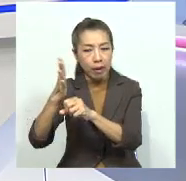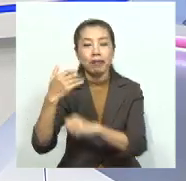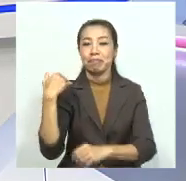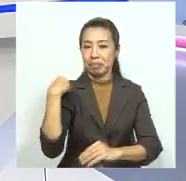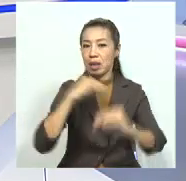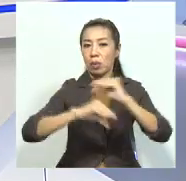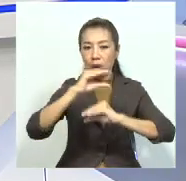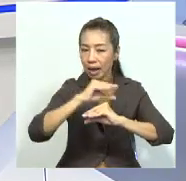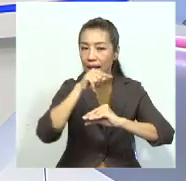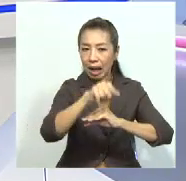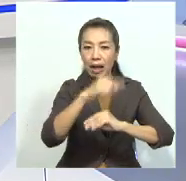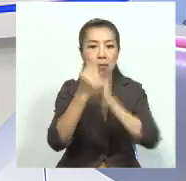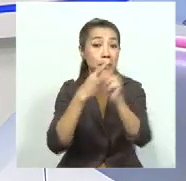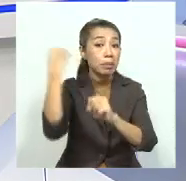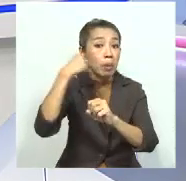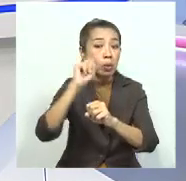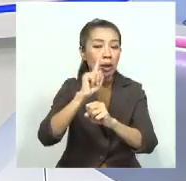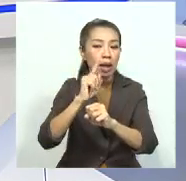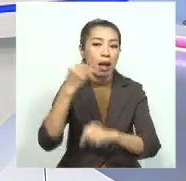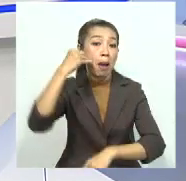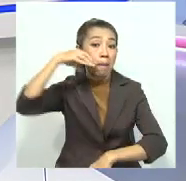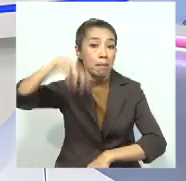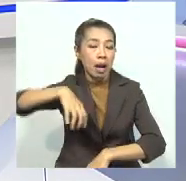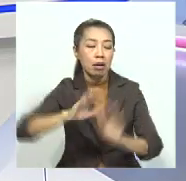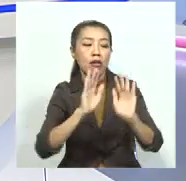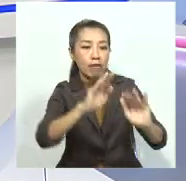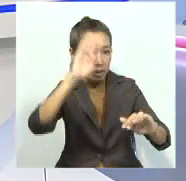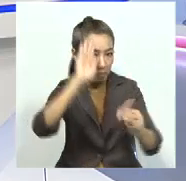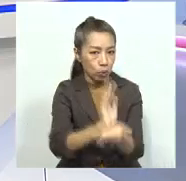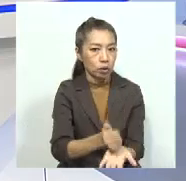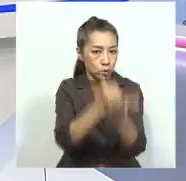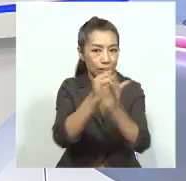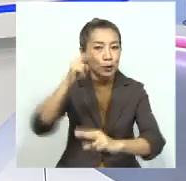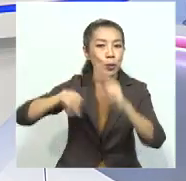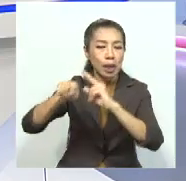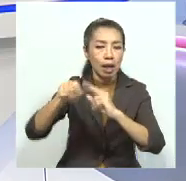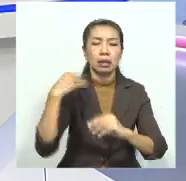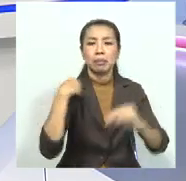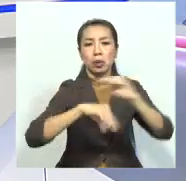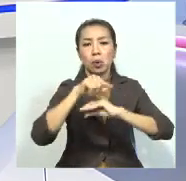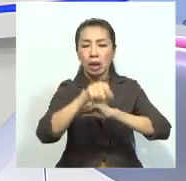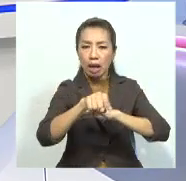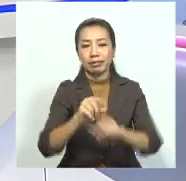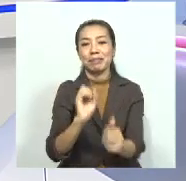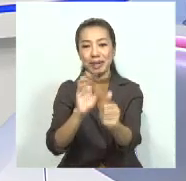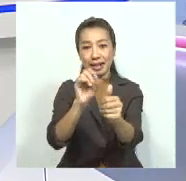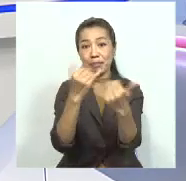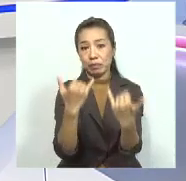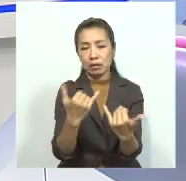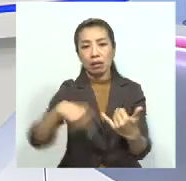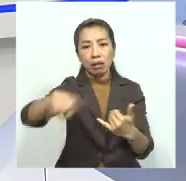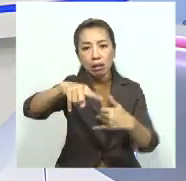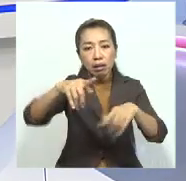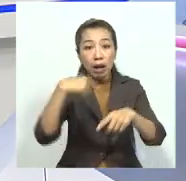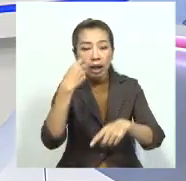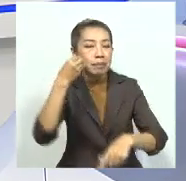การที่มีเป็นประจำทุกปีก็คือโครงการฝากบ้านไว้กับตำรวจถือเป็นหนึ่งกิจกรรมหนึ่งโครงการที่มาแนะนำกันนะคะเพื่อ